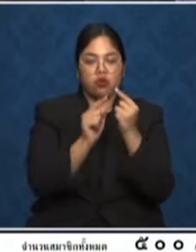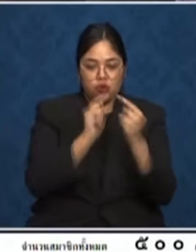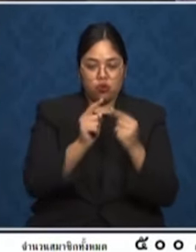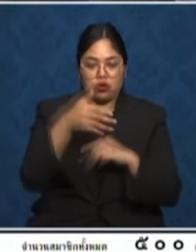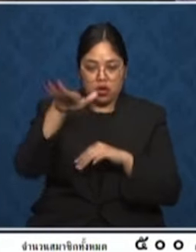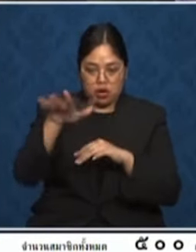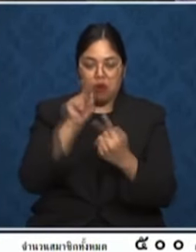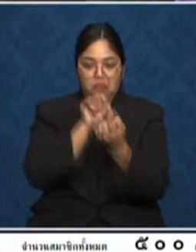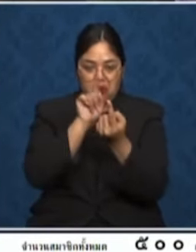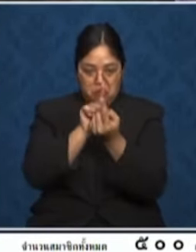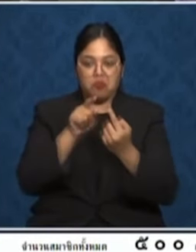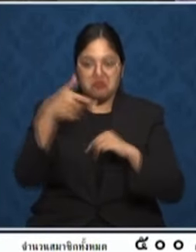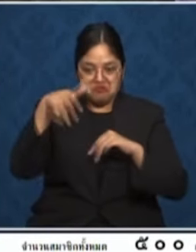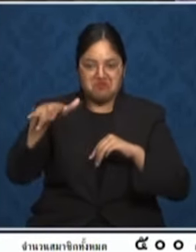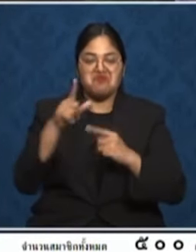nowadays